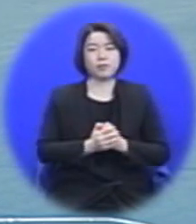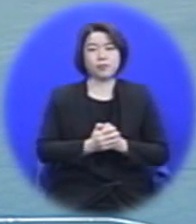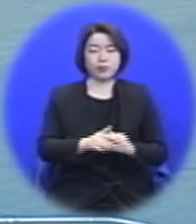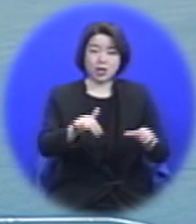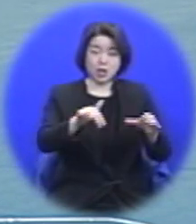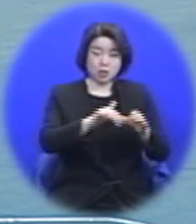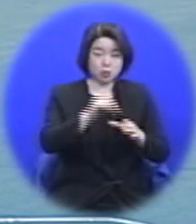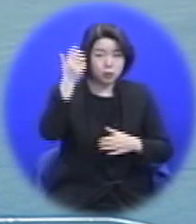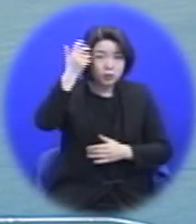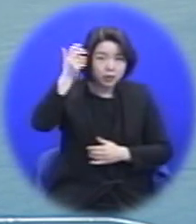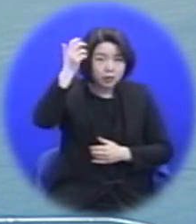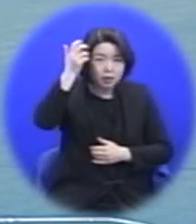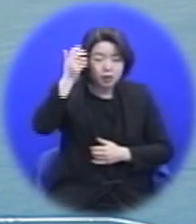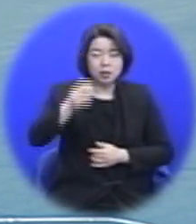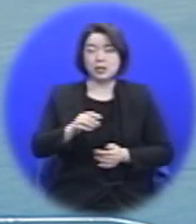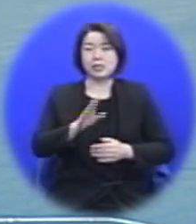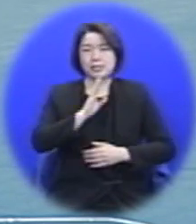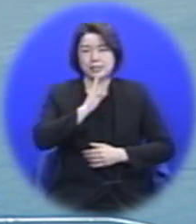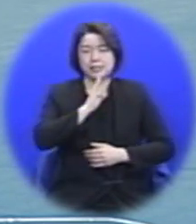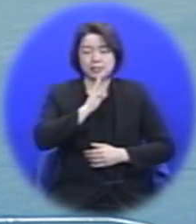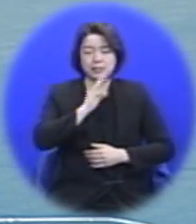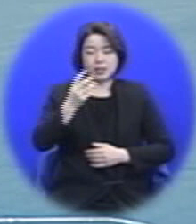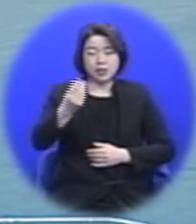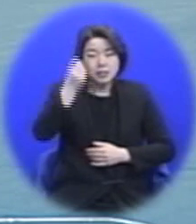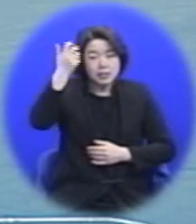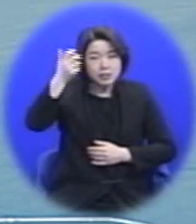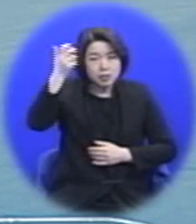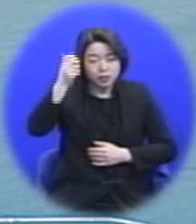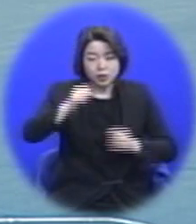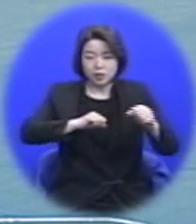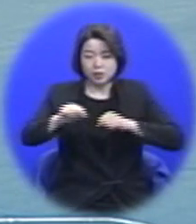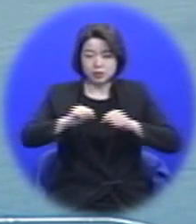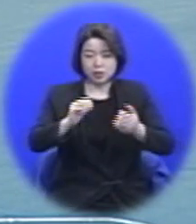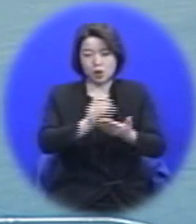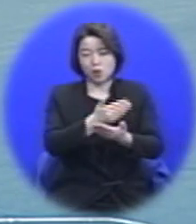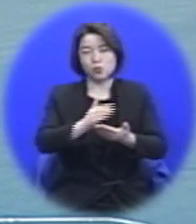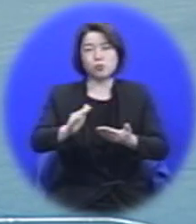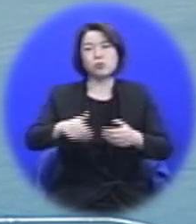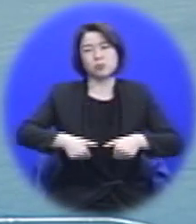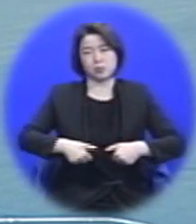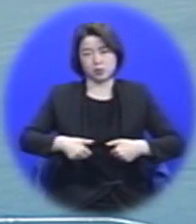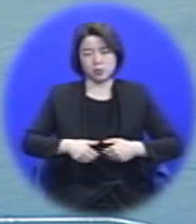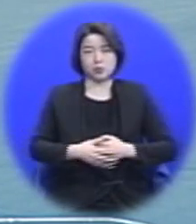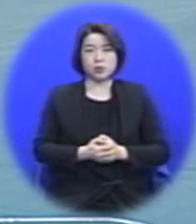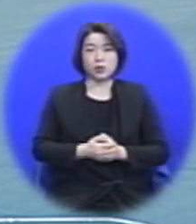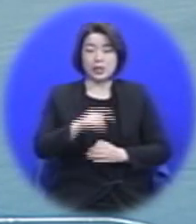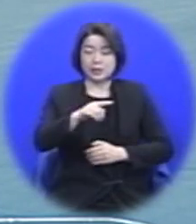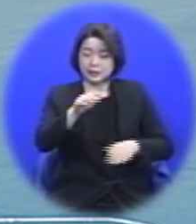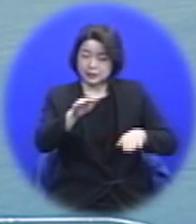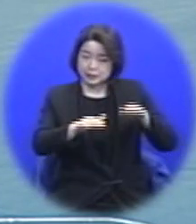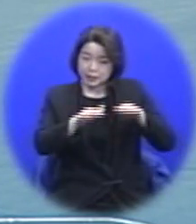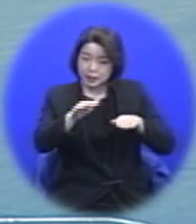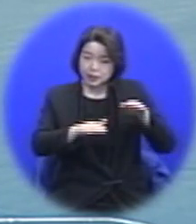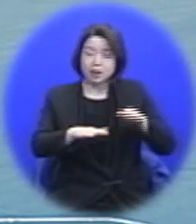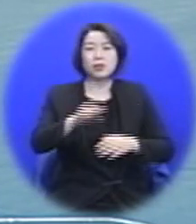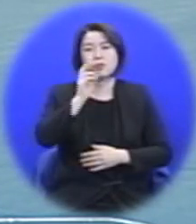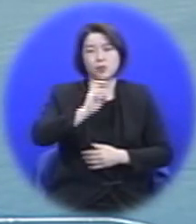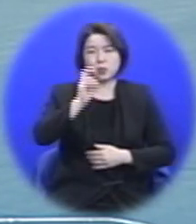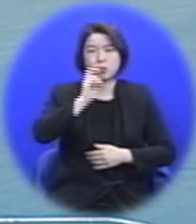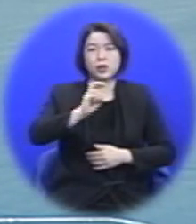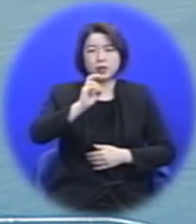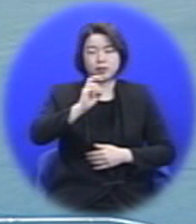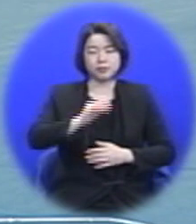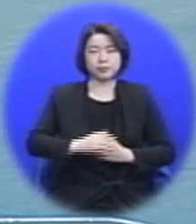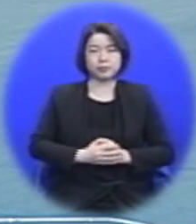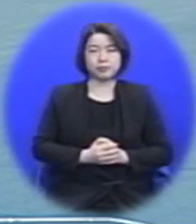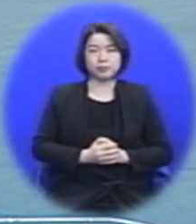종교적인 영과 진정한 성령의 역사를 구분할 줄 알아야 합니다. 그 차이가 노래입니다.